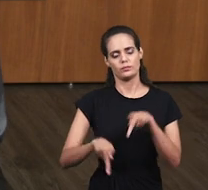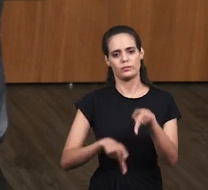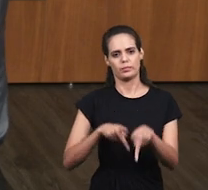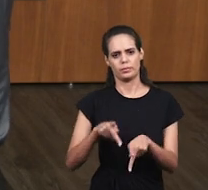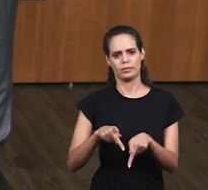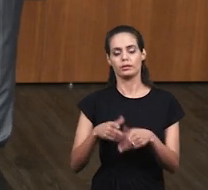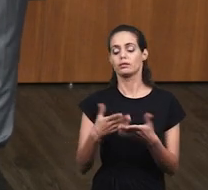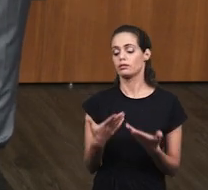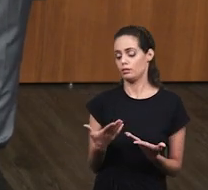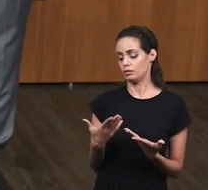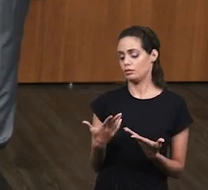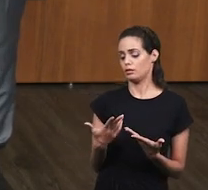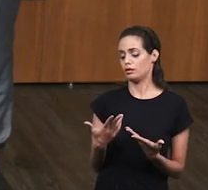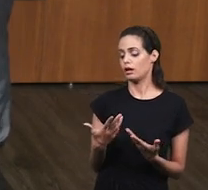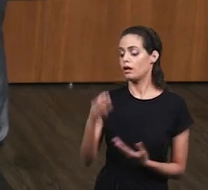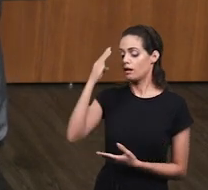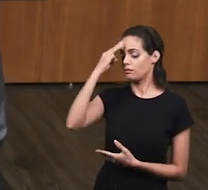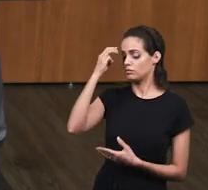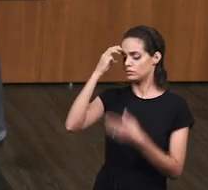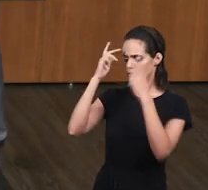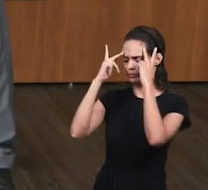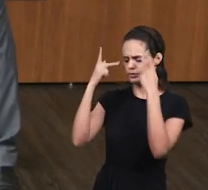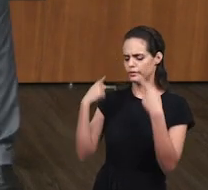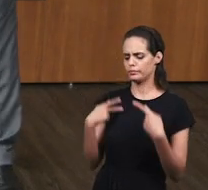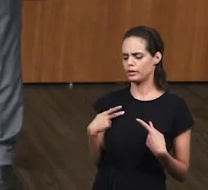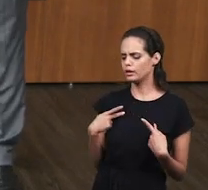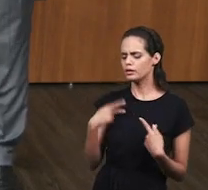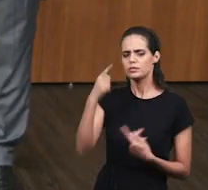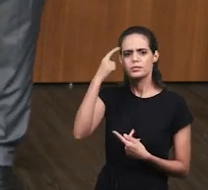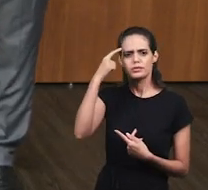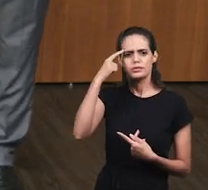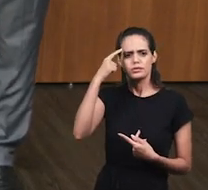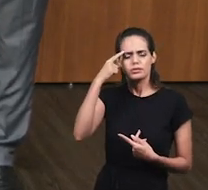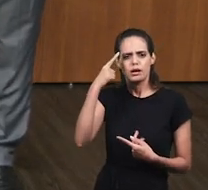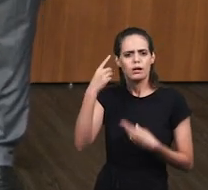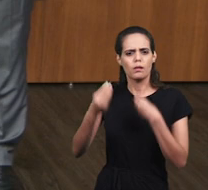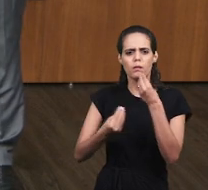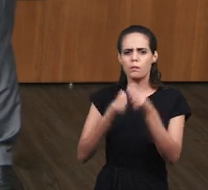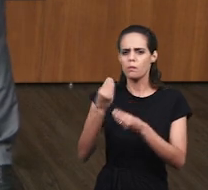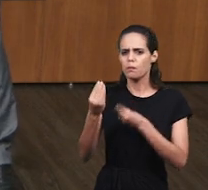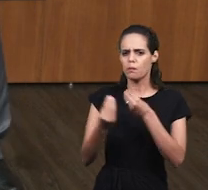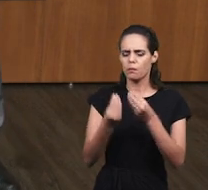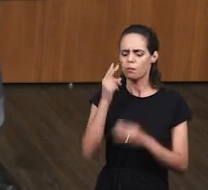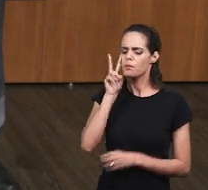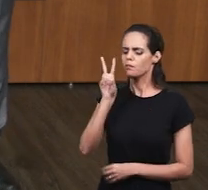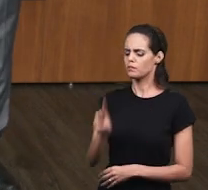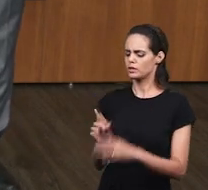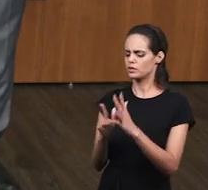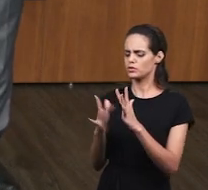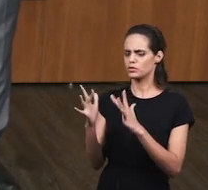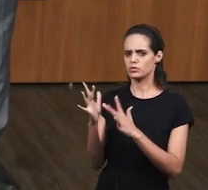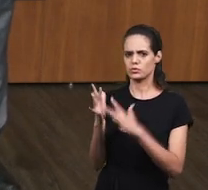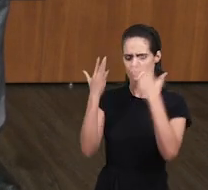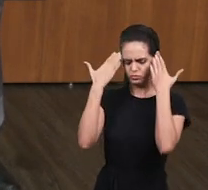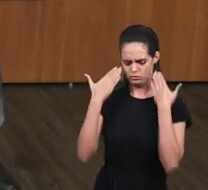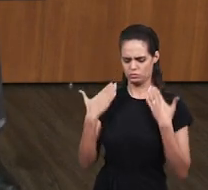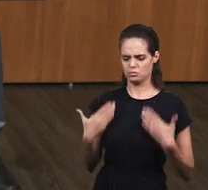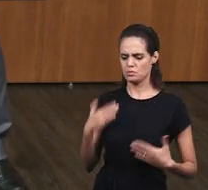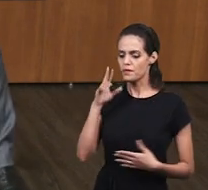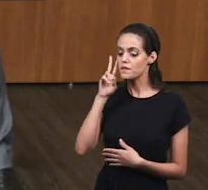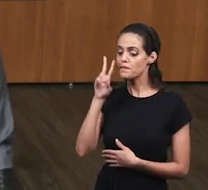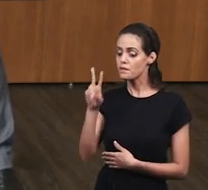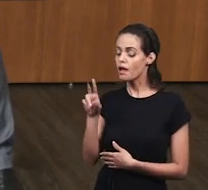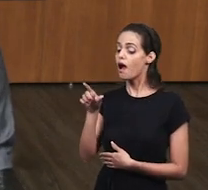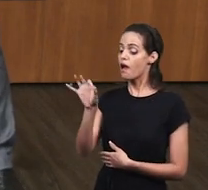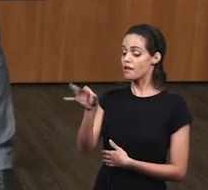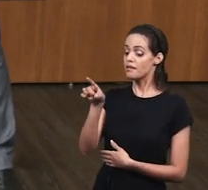le Seigneur Jésus, il n'avait aucune caractéristique physique et apparente qui pouvait lui